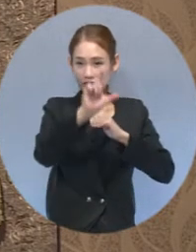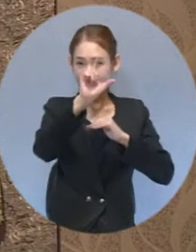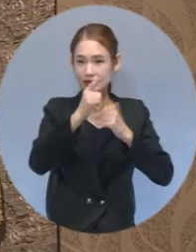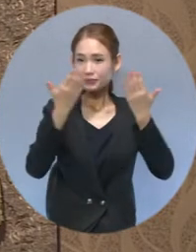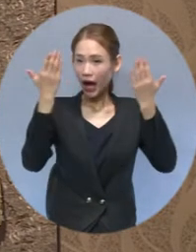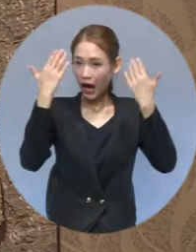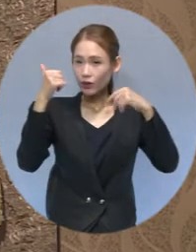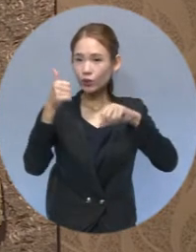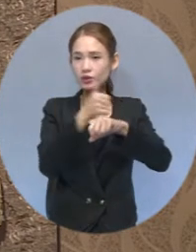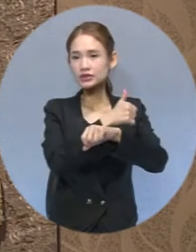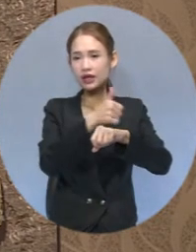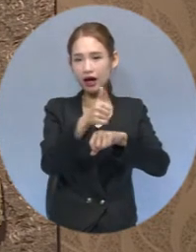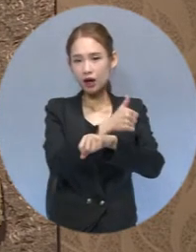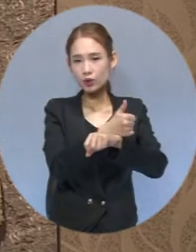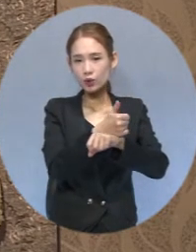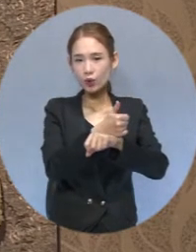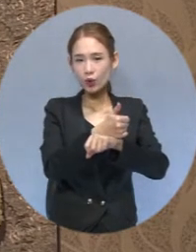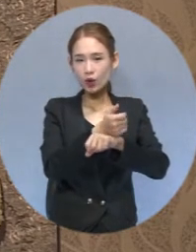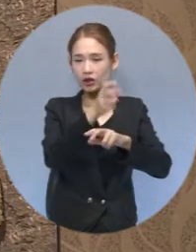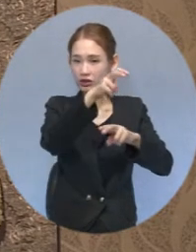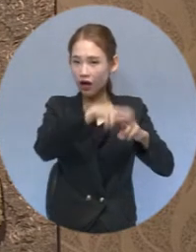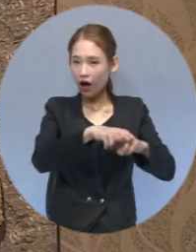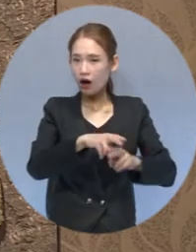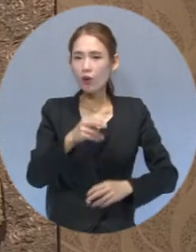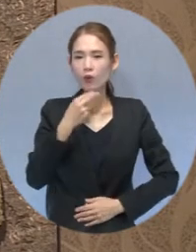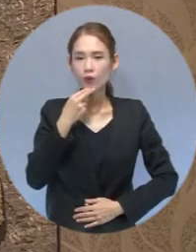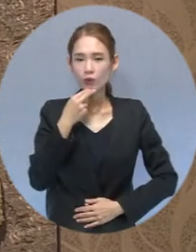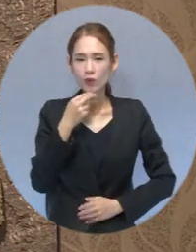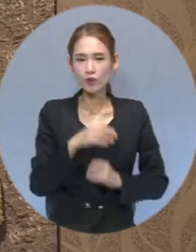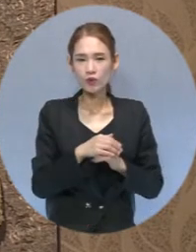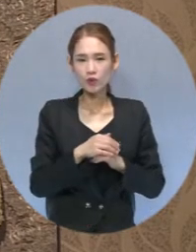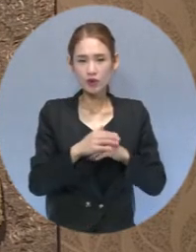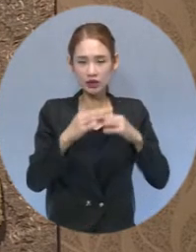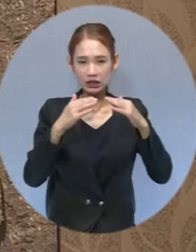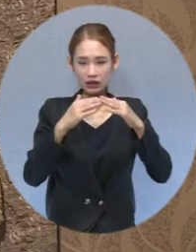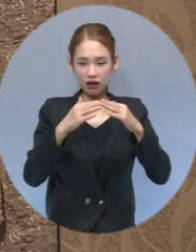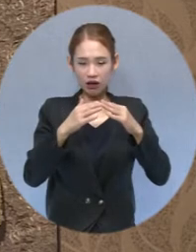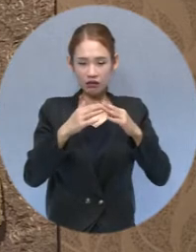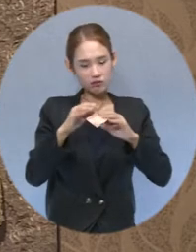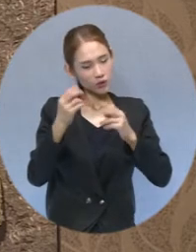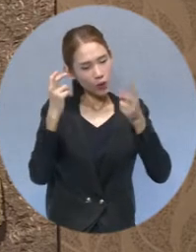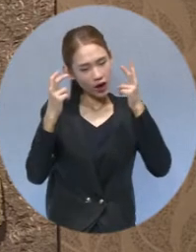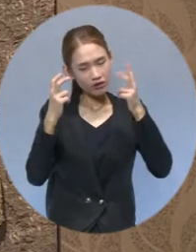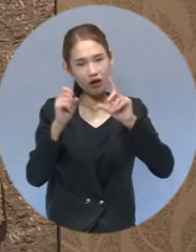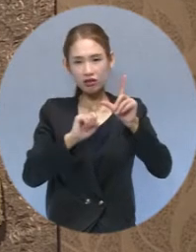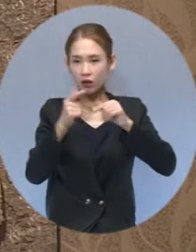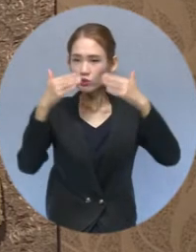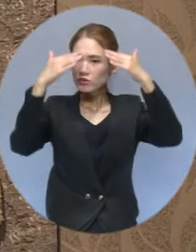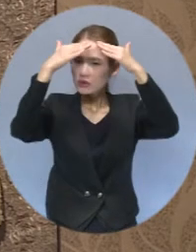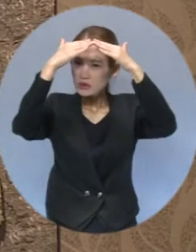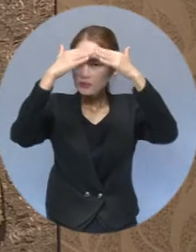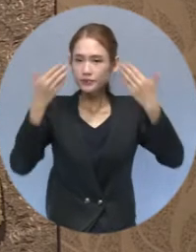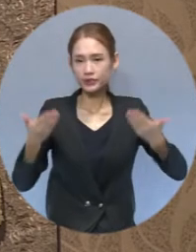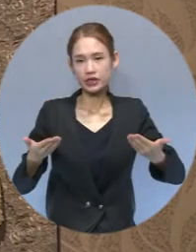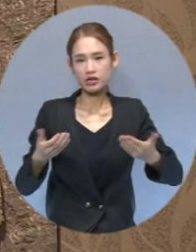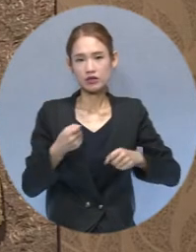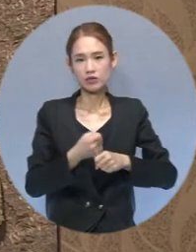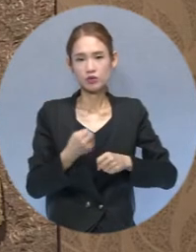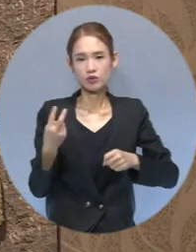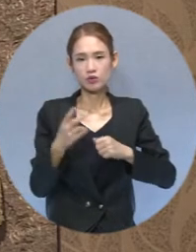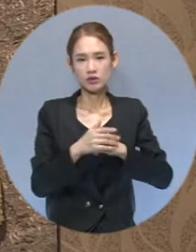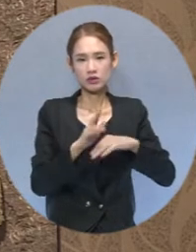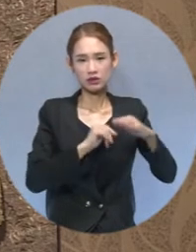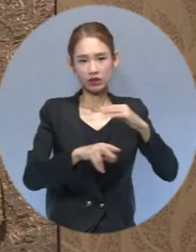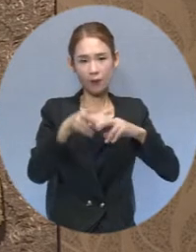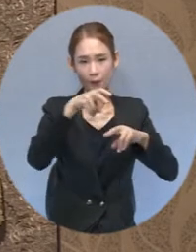그 학생들이 네. 차를 타지 않고 직장도 최대한 재택근무를 하고 그 다음에 자영업자들이 이제 붕괴되면서 많은